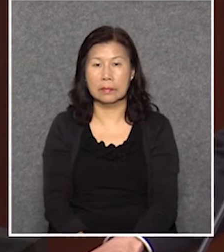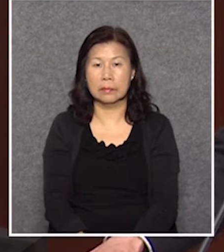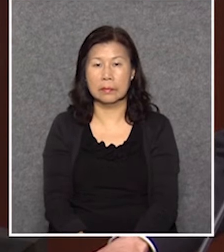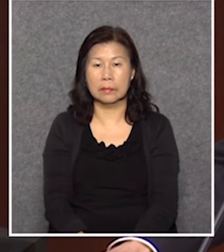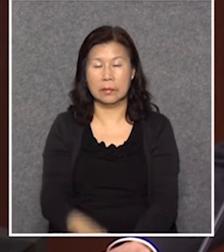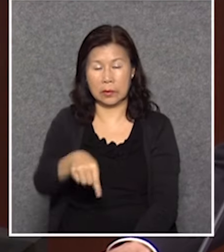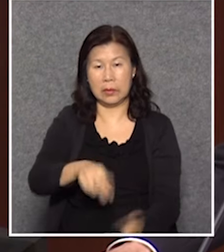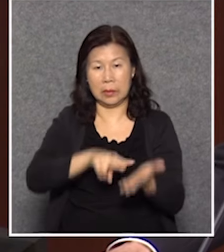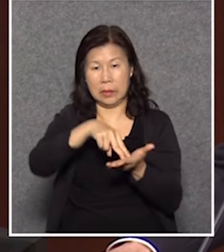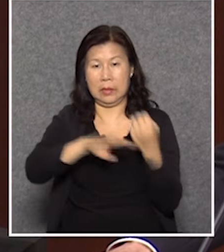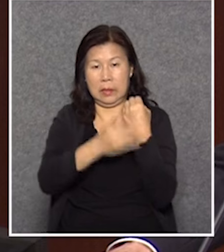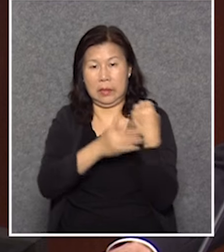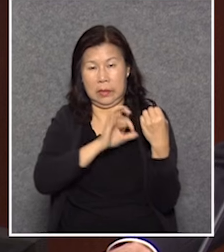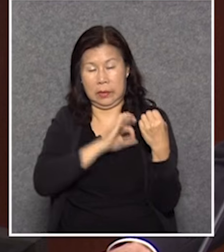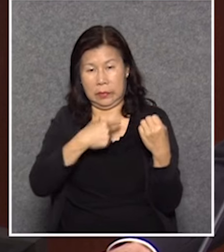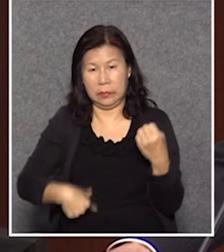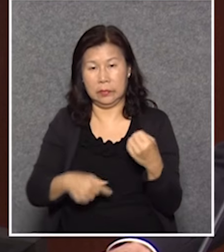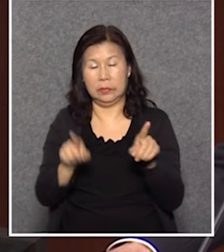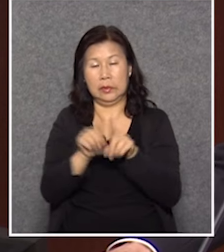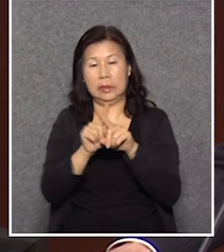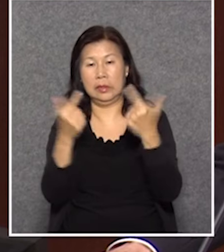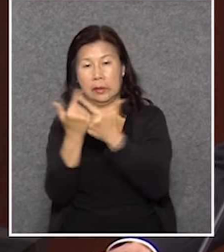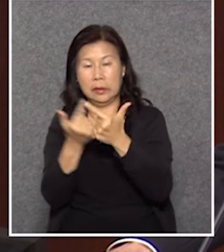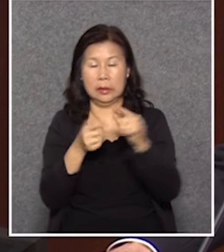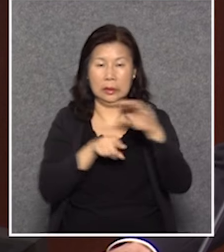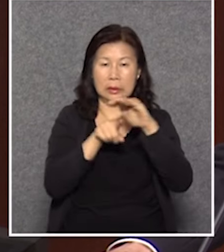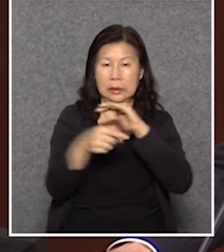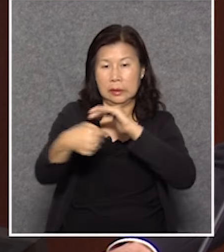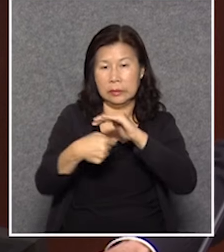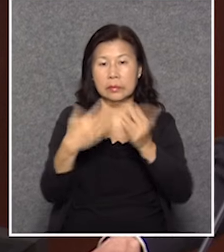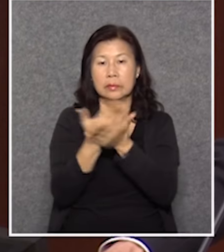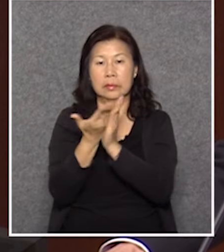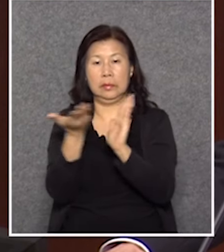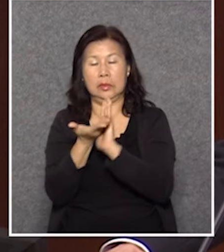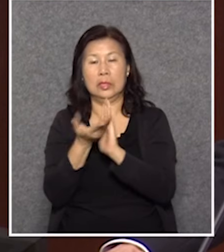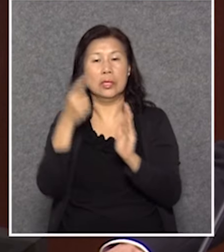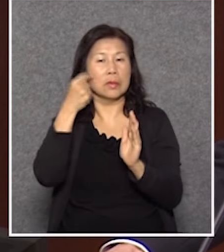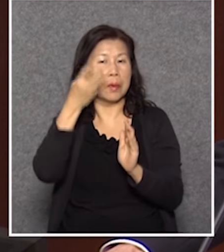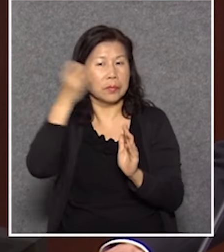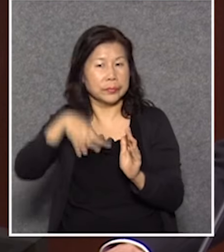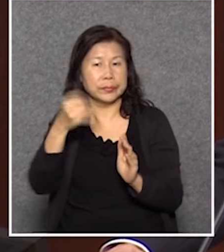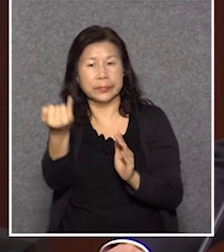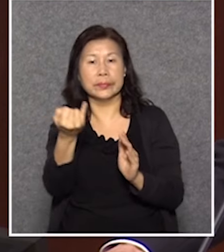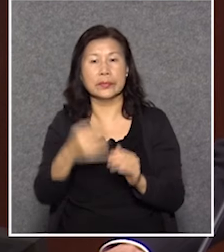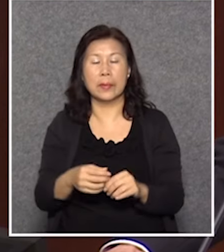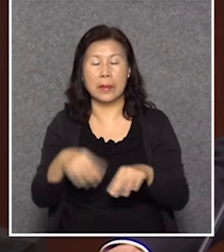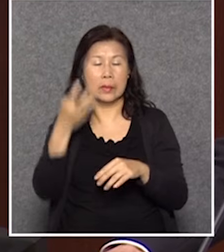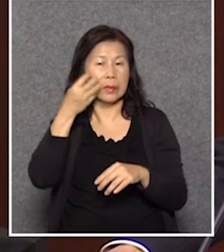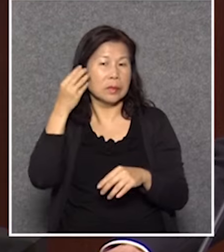本會的議員呢互相批評，以致用很尖鋭、很尖刻的語言來到